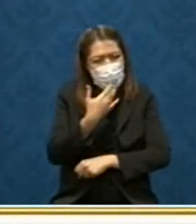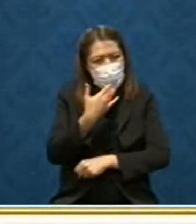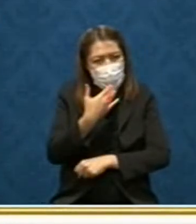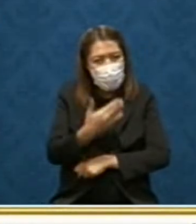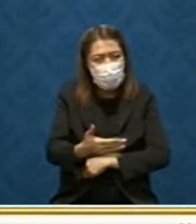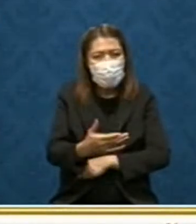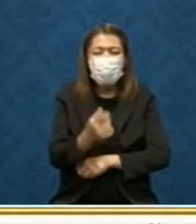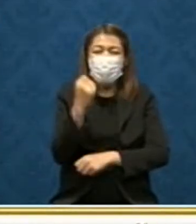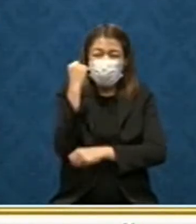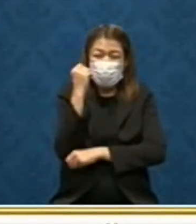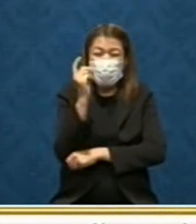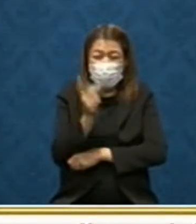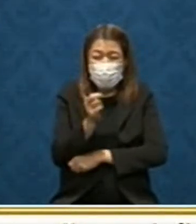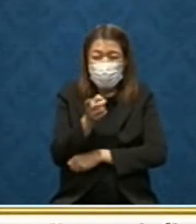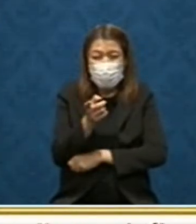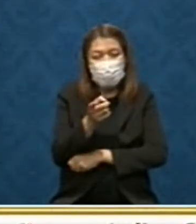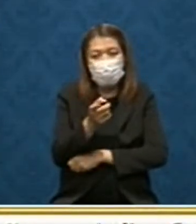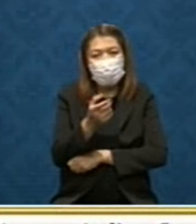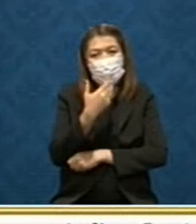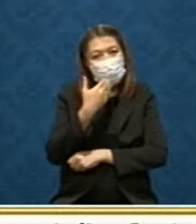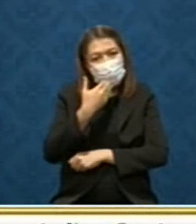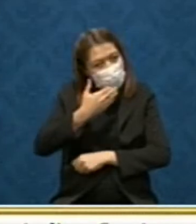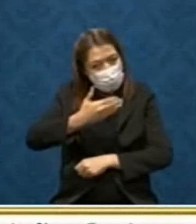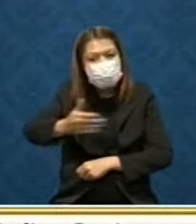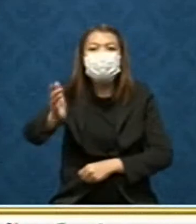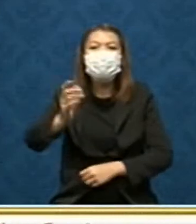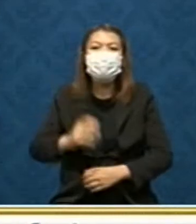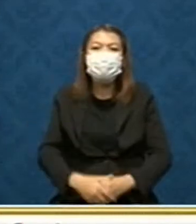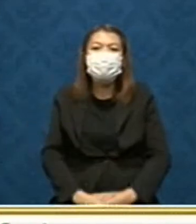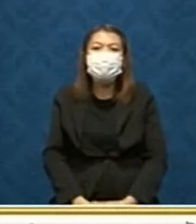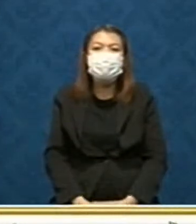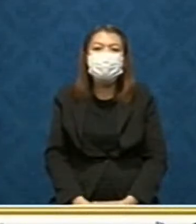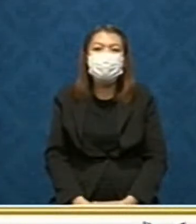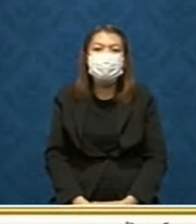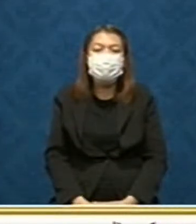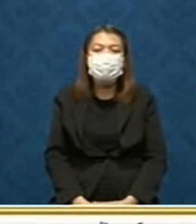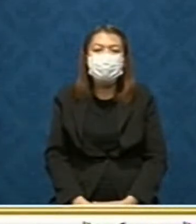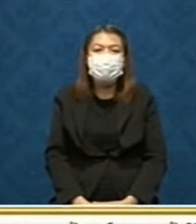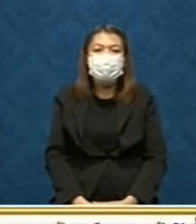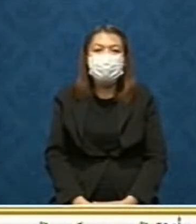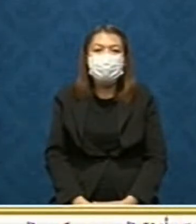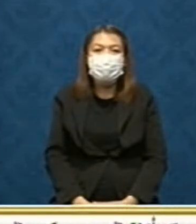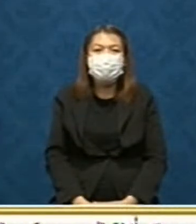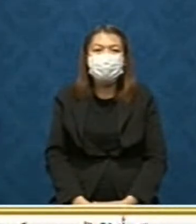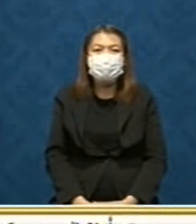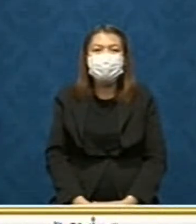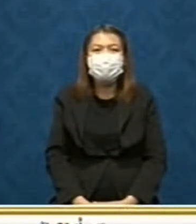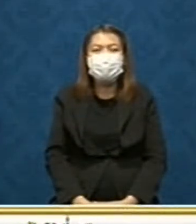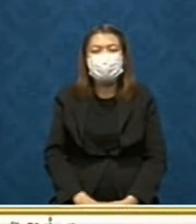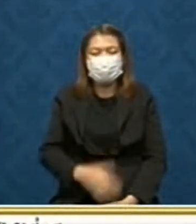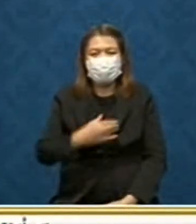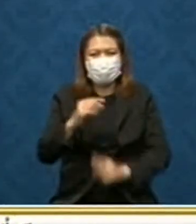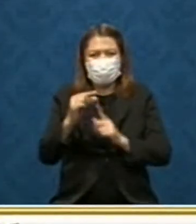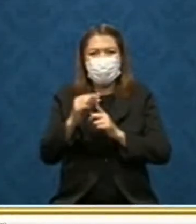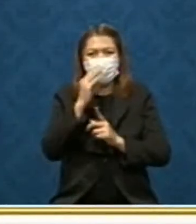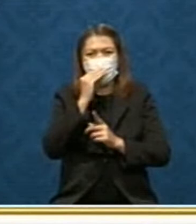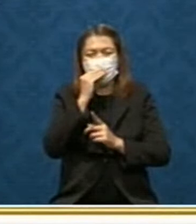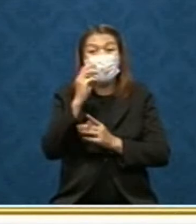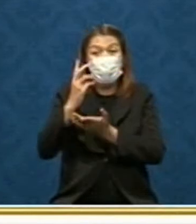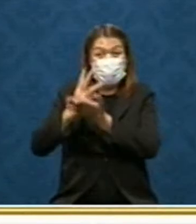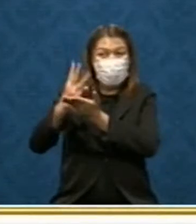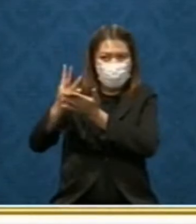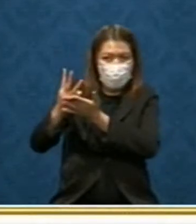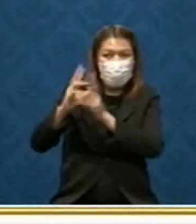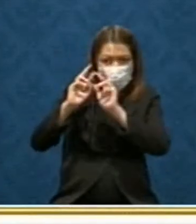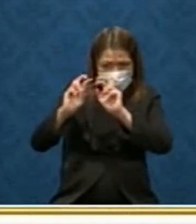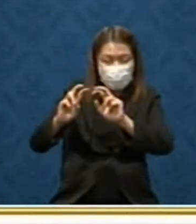ี้จคozSCก็จะเปคนจนถาวรนี่ไมใช่พูดermeบัญหัเองแต่ทางวชาการ